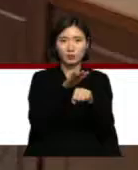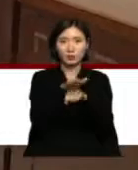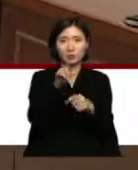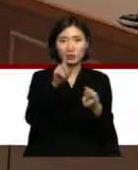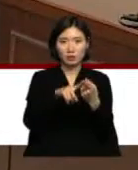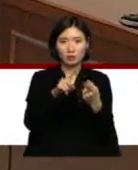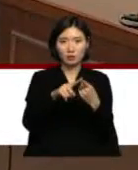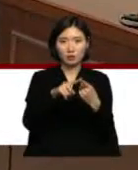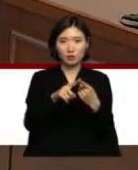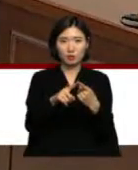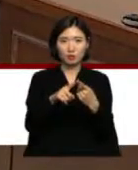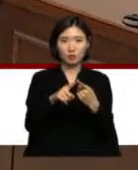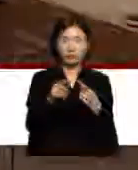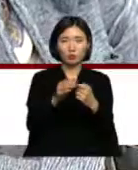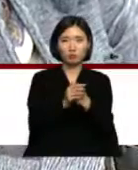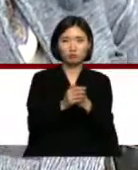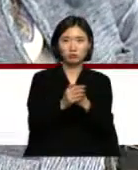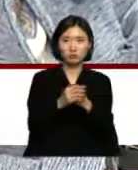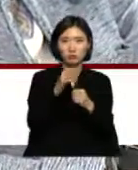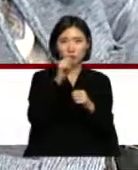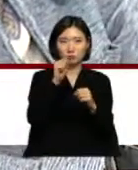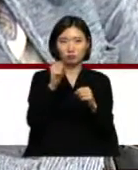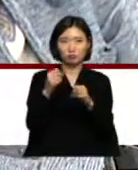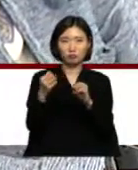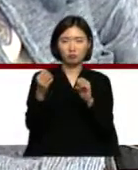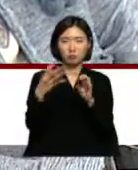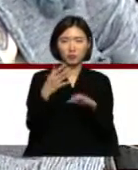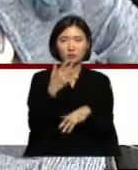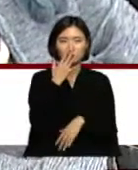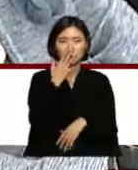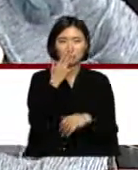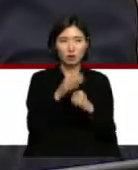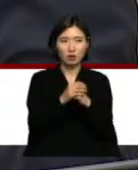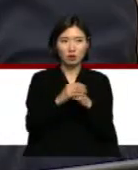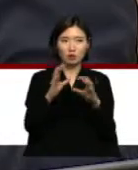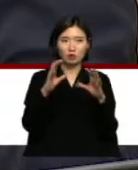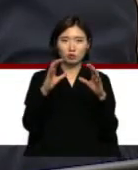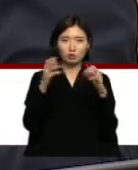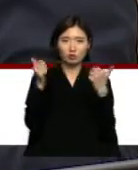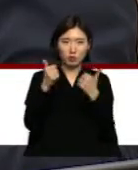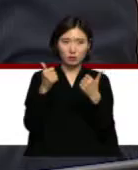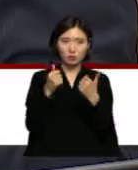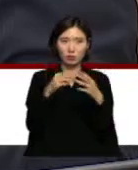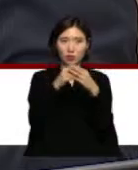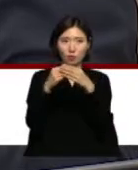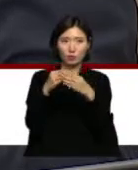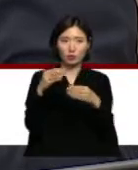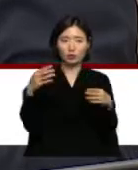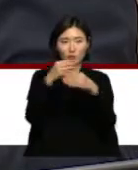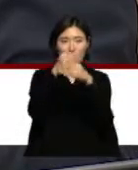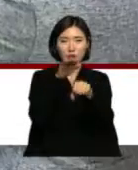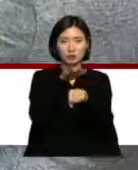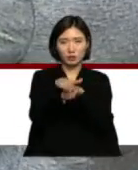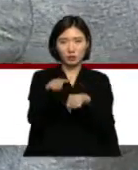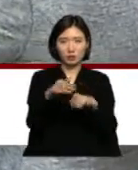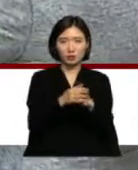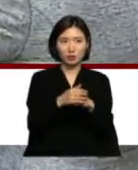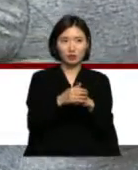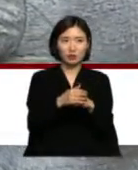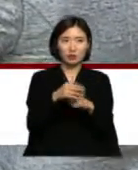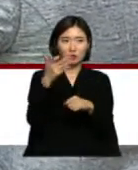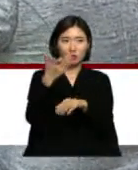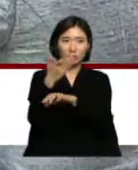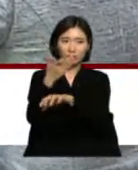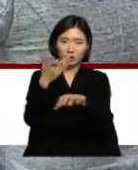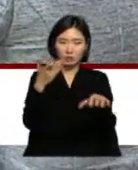대해 전반적으로 회의적이었습니다. 국회에서도 교황 방식을 쓰고 있고 서울의 경우 19개 구의회에서도 아직